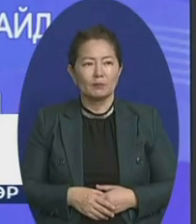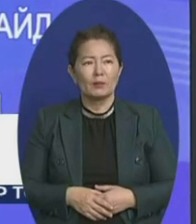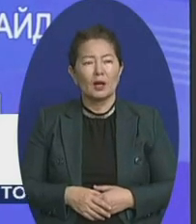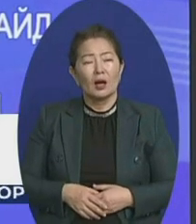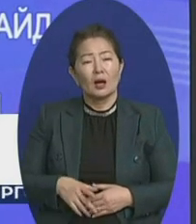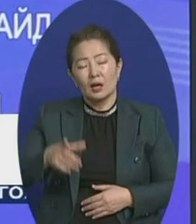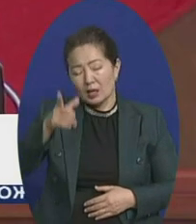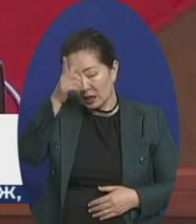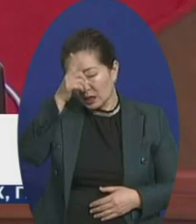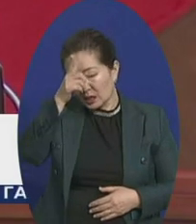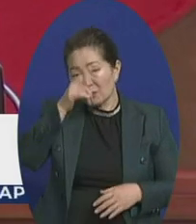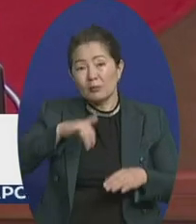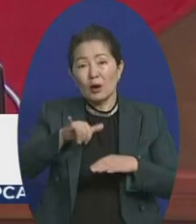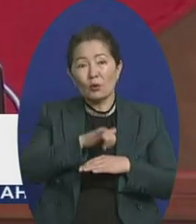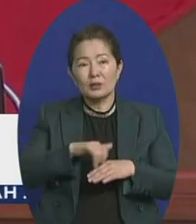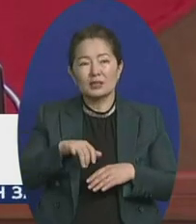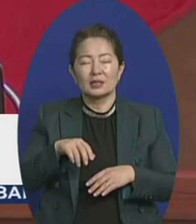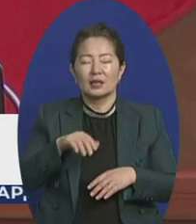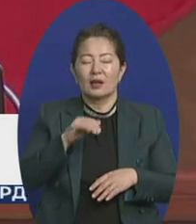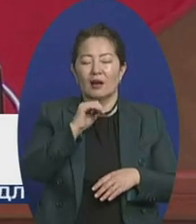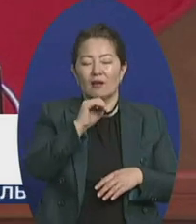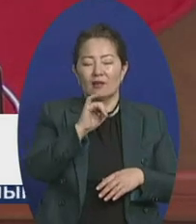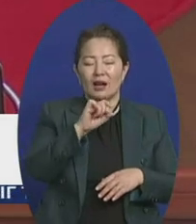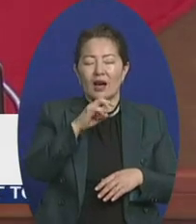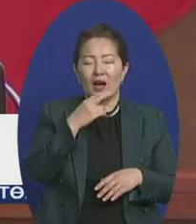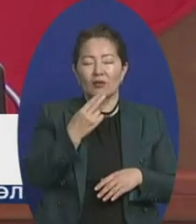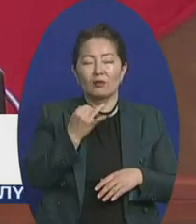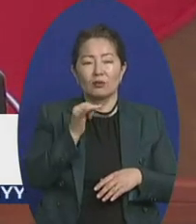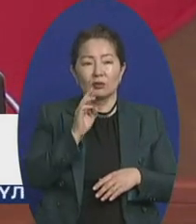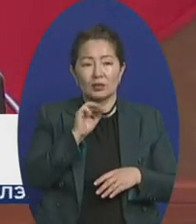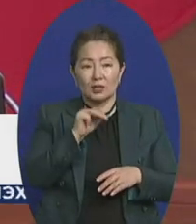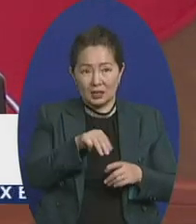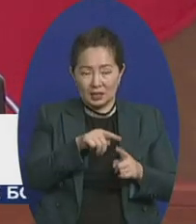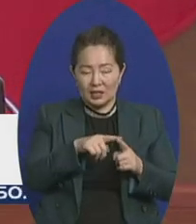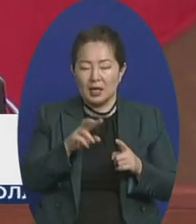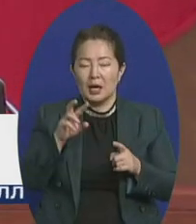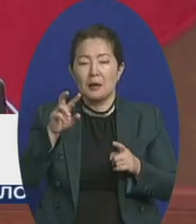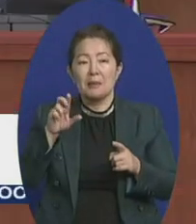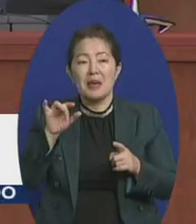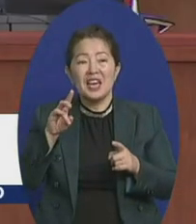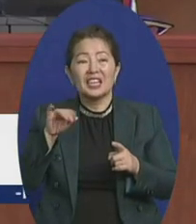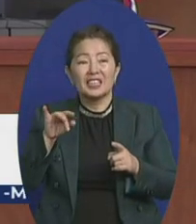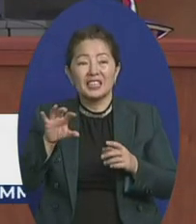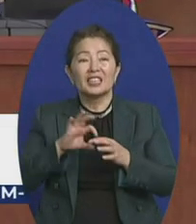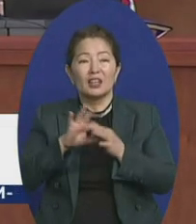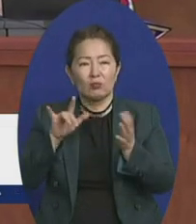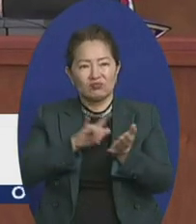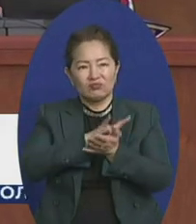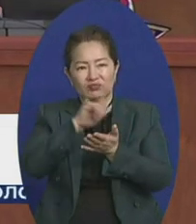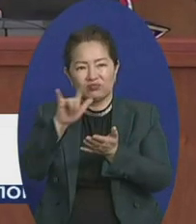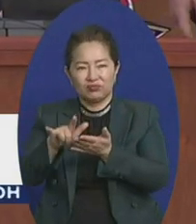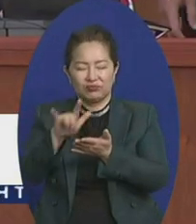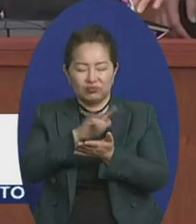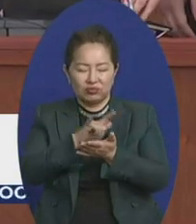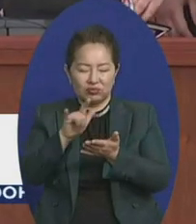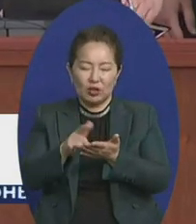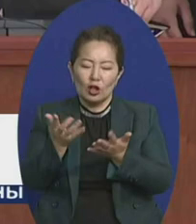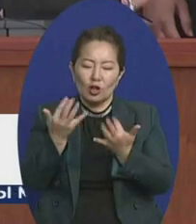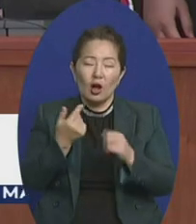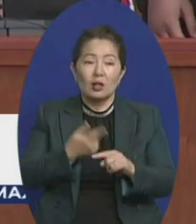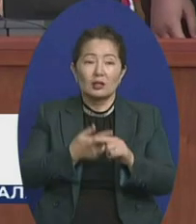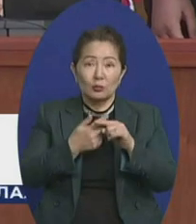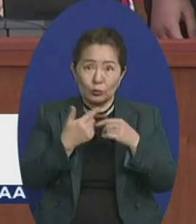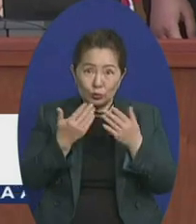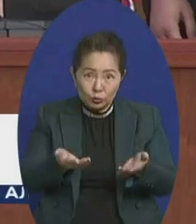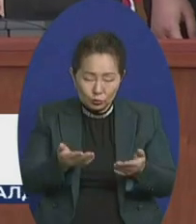Мөн холбооны бүгд найрамдах Герман улсын Франкфуртээс гадна Берлиний нислэг сэргээ Мюнхен хотод нислэг үйлдэг болж хоёр талын нислэгийн доо татамжийг